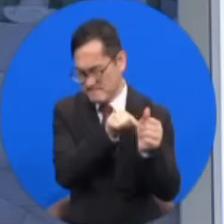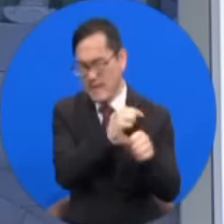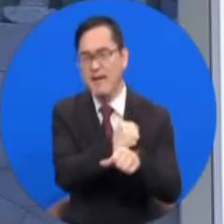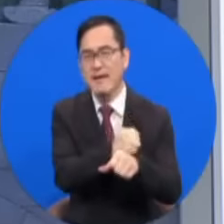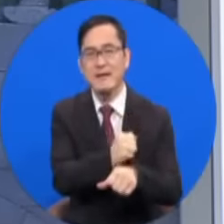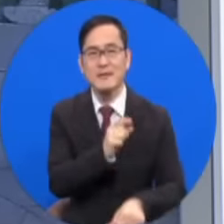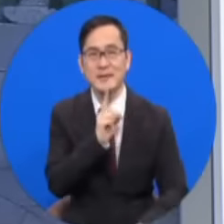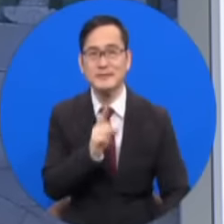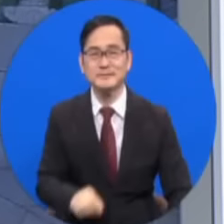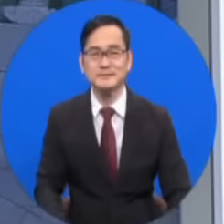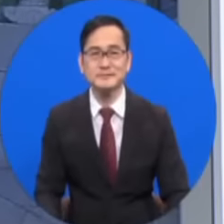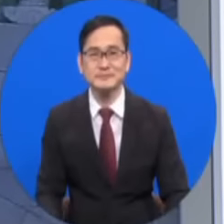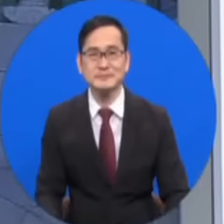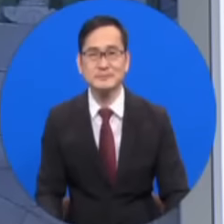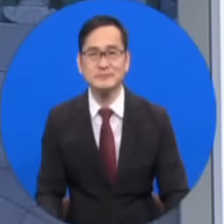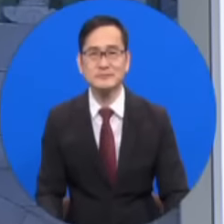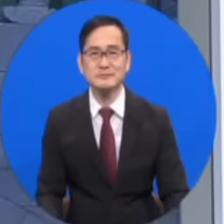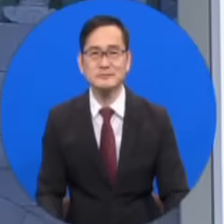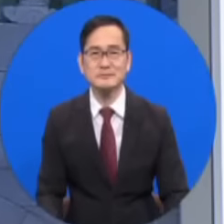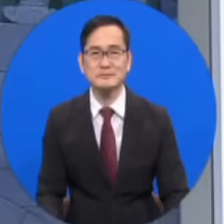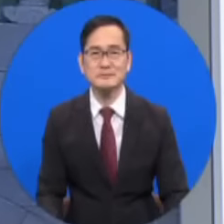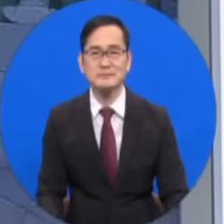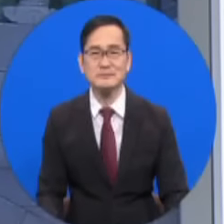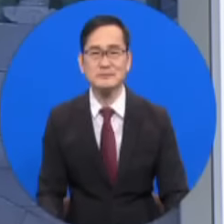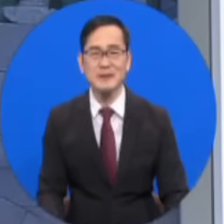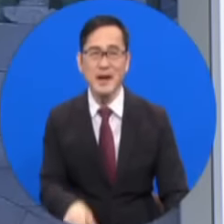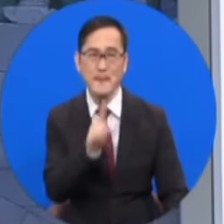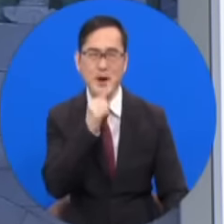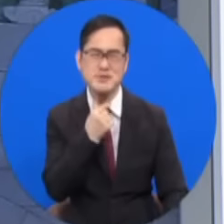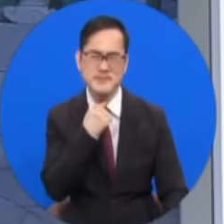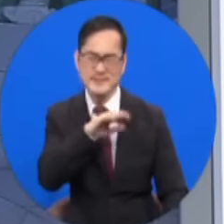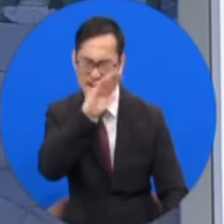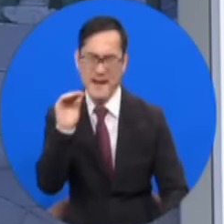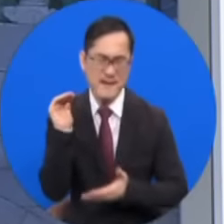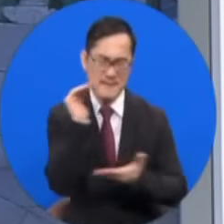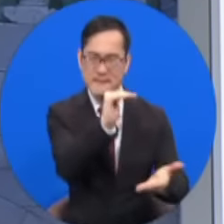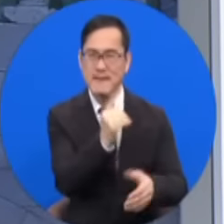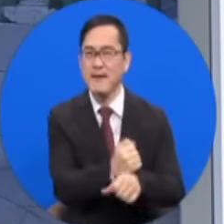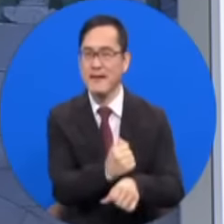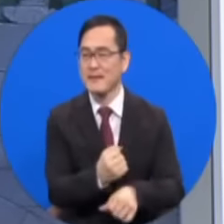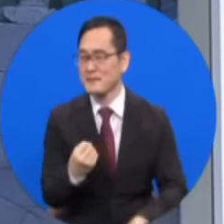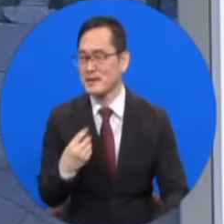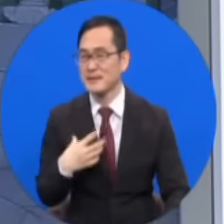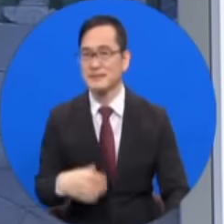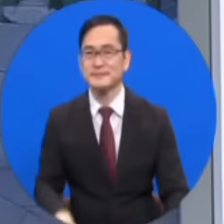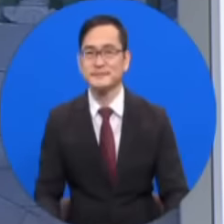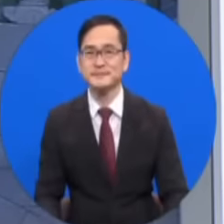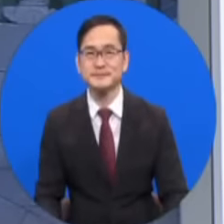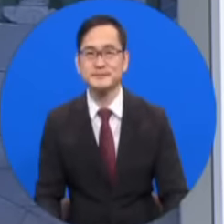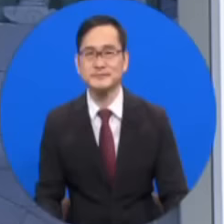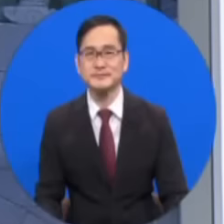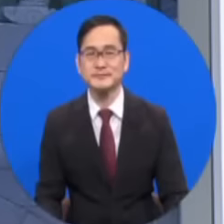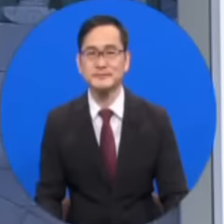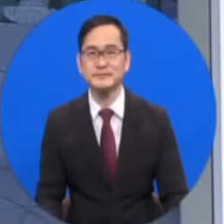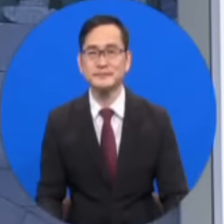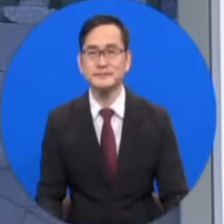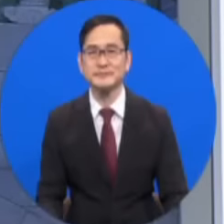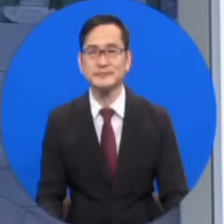다하겠다 할 말 다 하겠다 한 대표가 이번엔 할 말 다 하겠다 자 뭐 면담 형식이긴